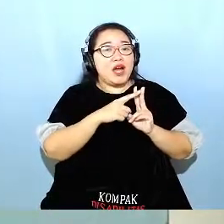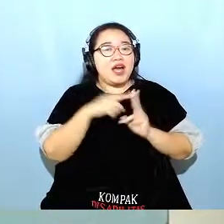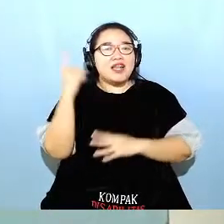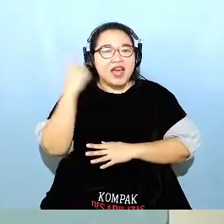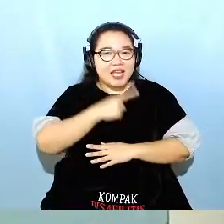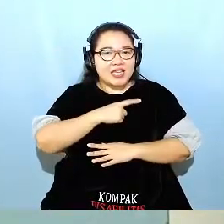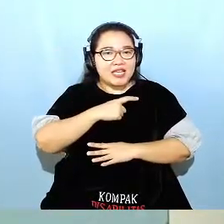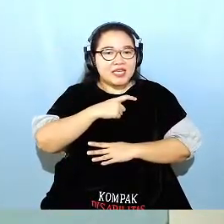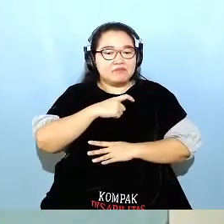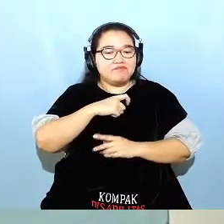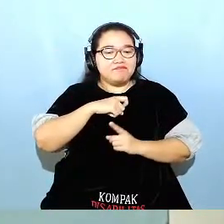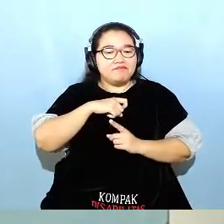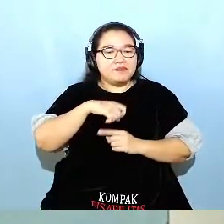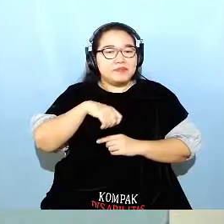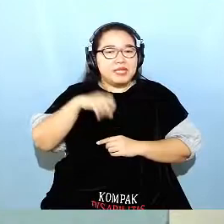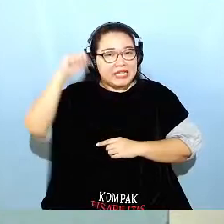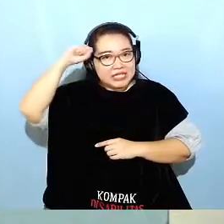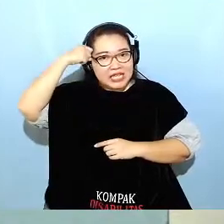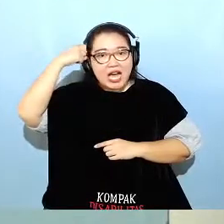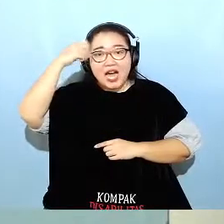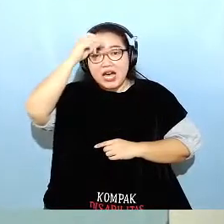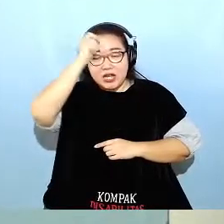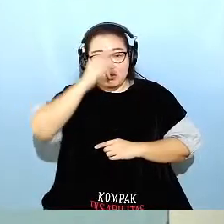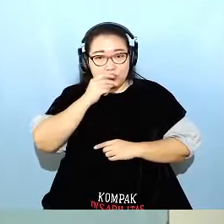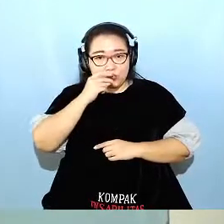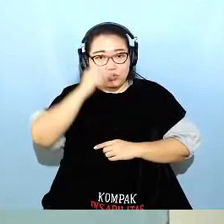rasul yang hari ini dibacakan.